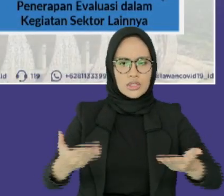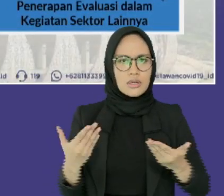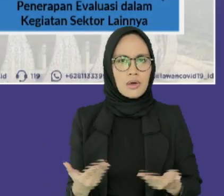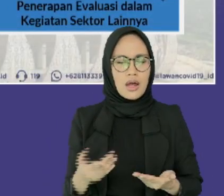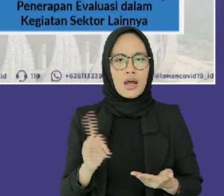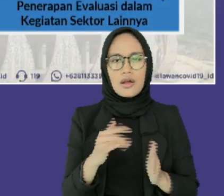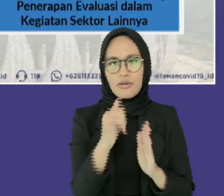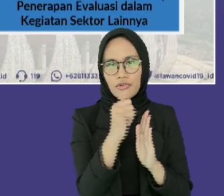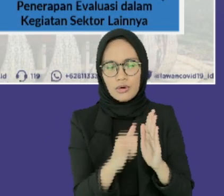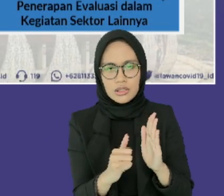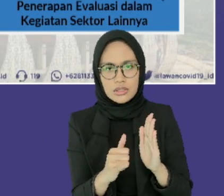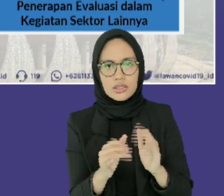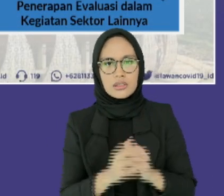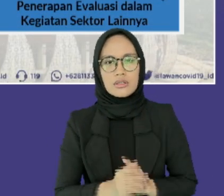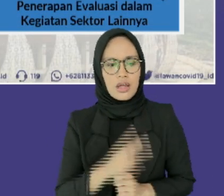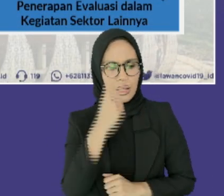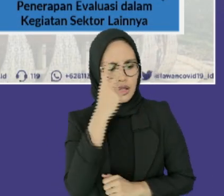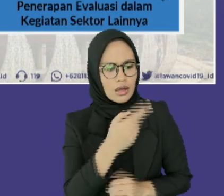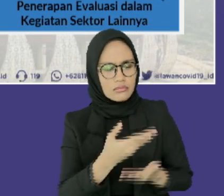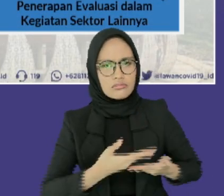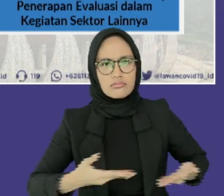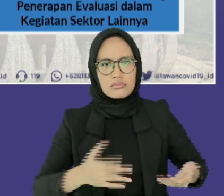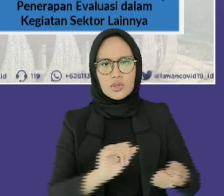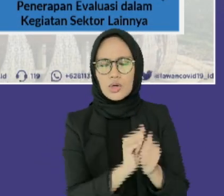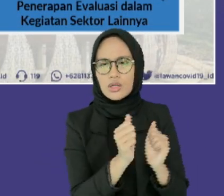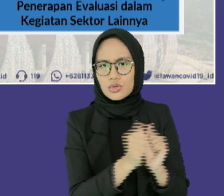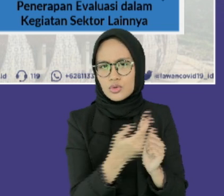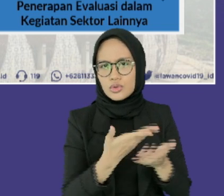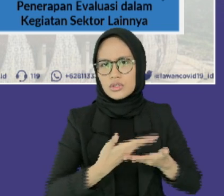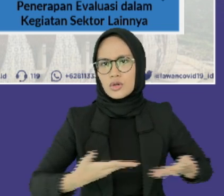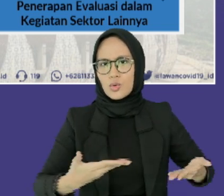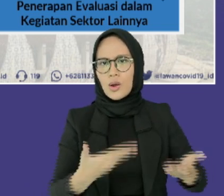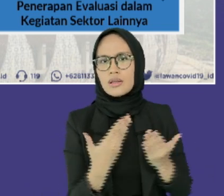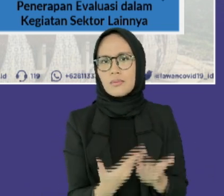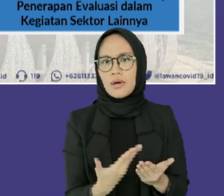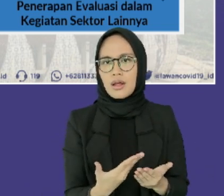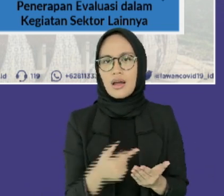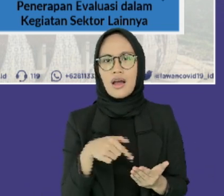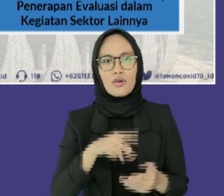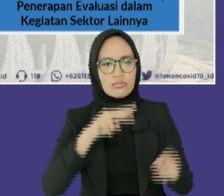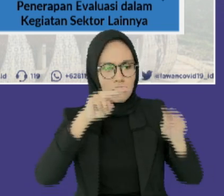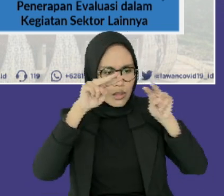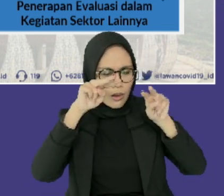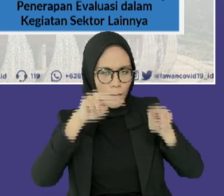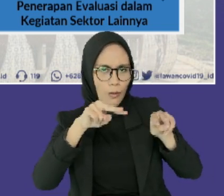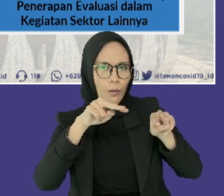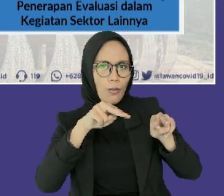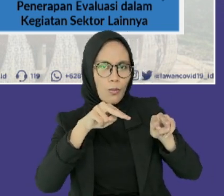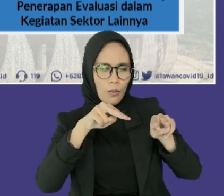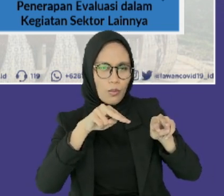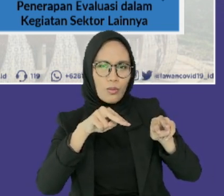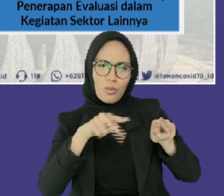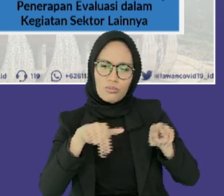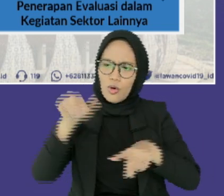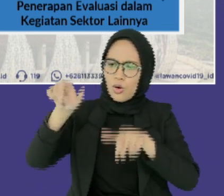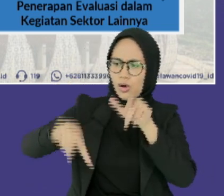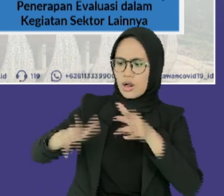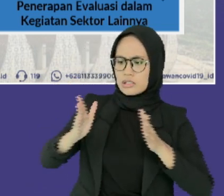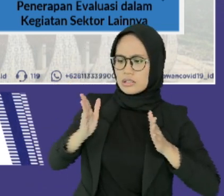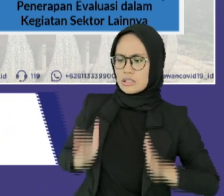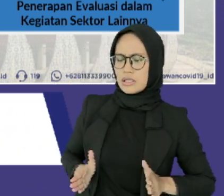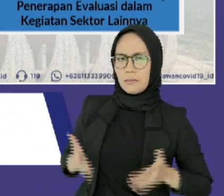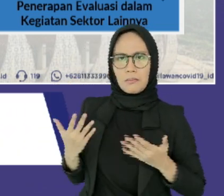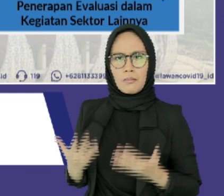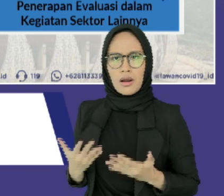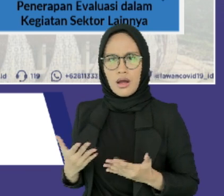penemuan pelanggaran di lapangan menjadi input berarti khususnya upaya pengawasan dan pendisiplinan perilaku peserta saat